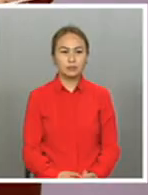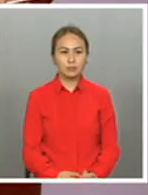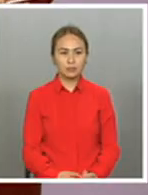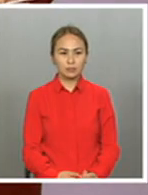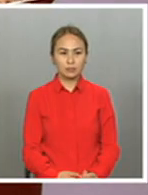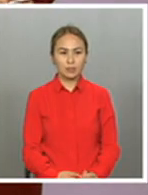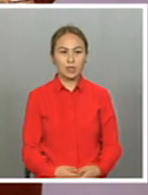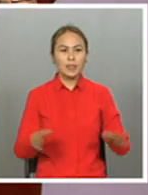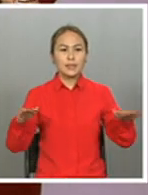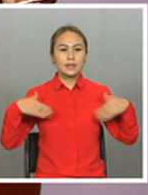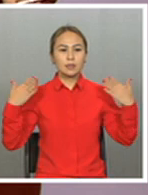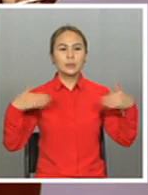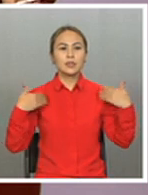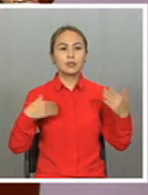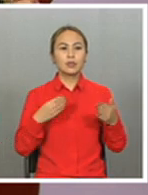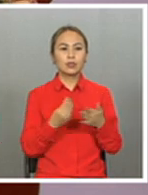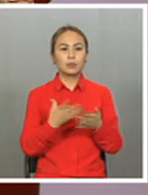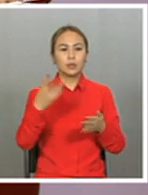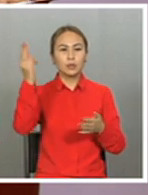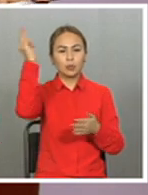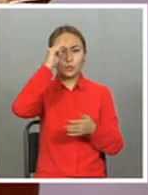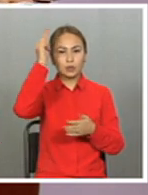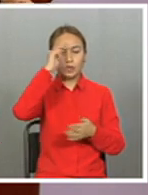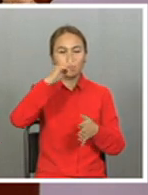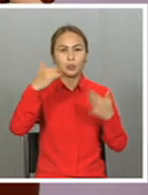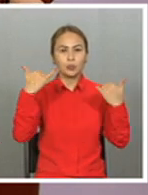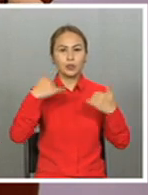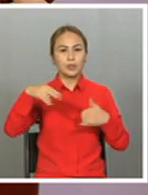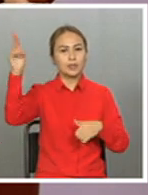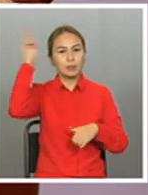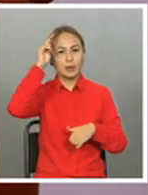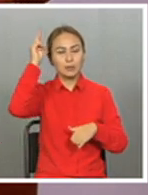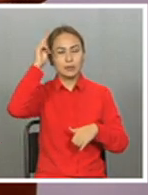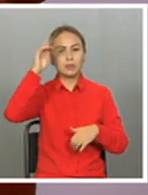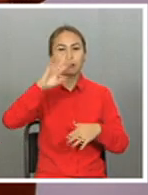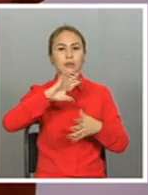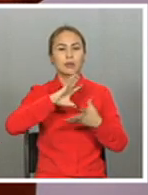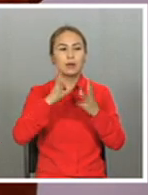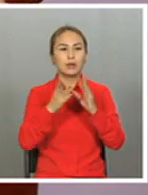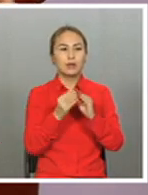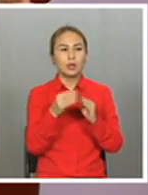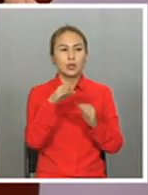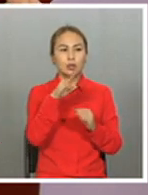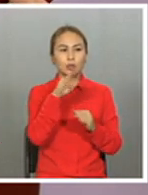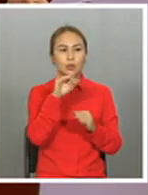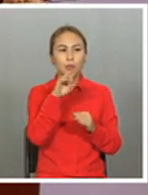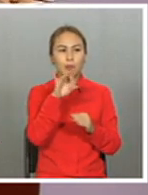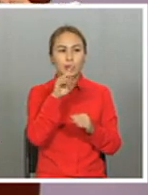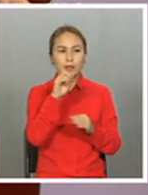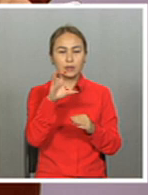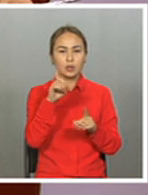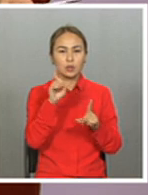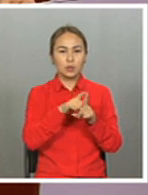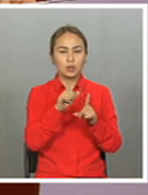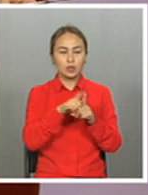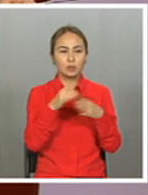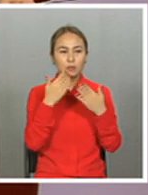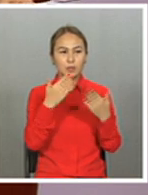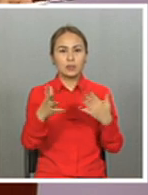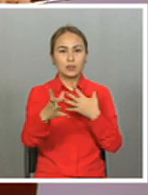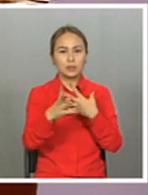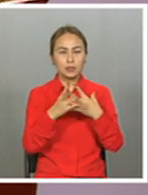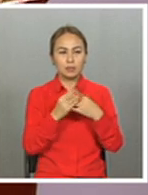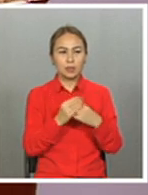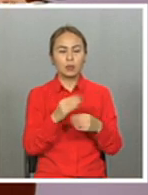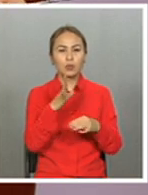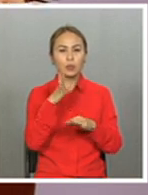Сәлеметсіңдер ме, құрметті оқушылар! Бүгінгі сабағымыздың тақырыбы – түбірлес сөздер. Біз сендермен өткен